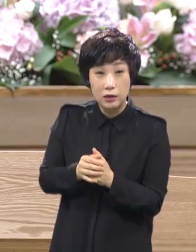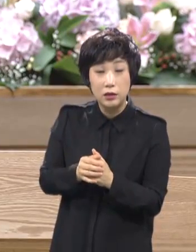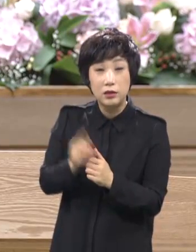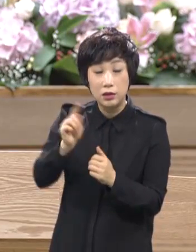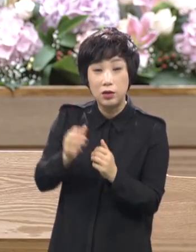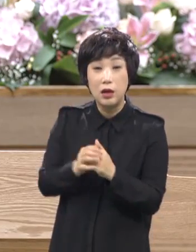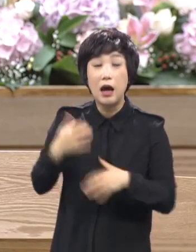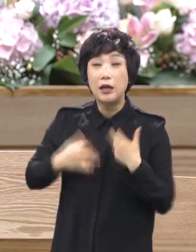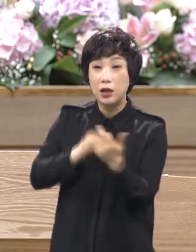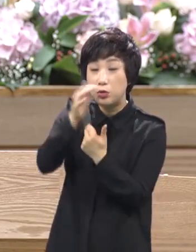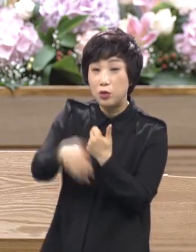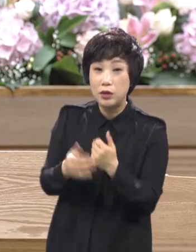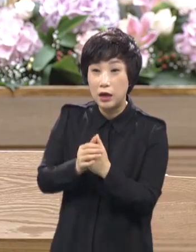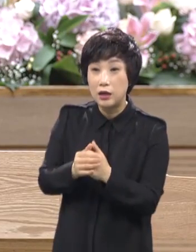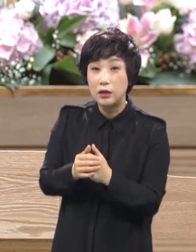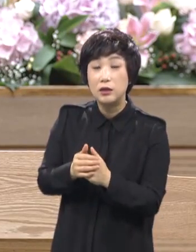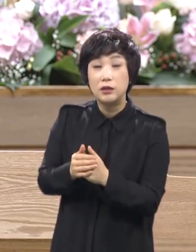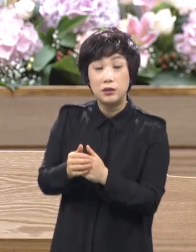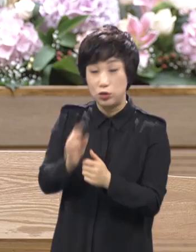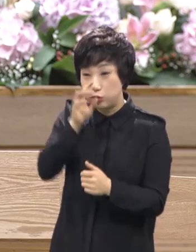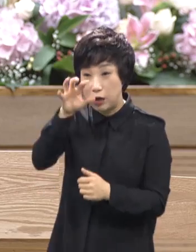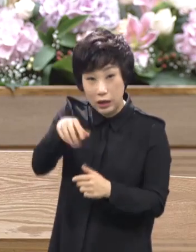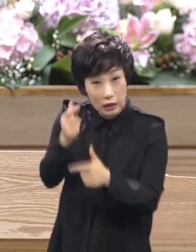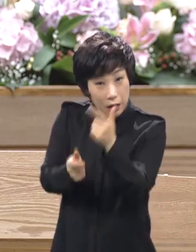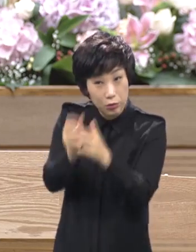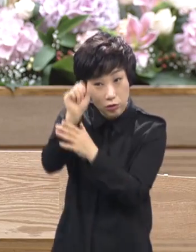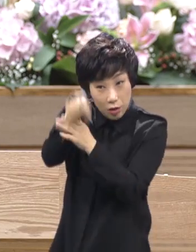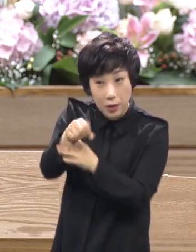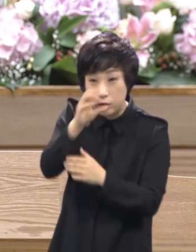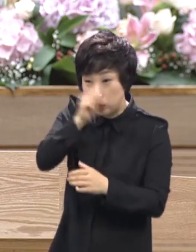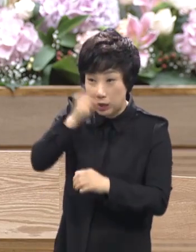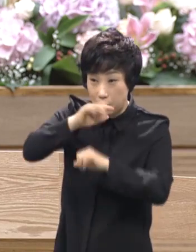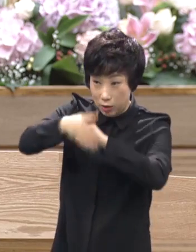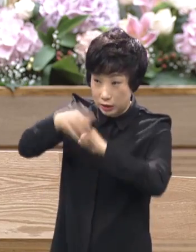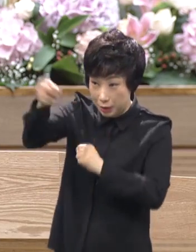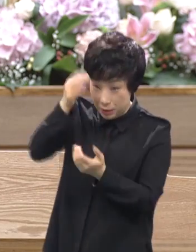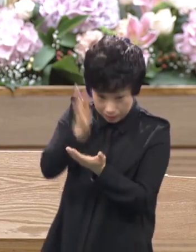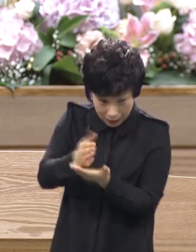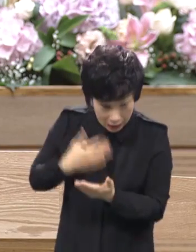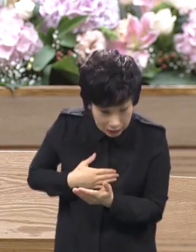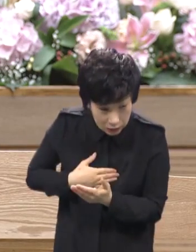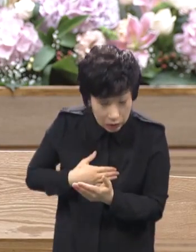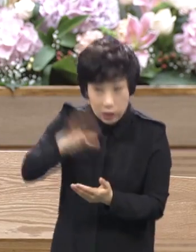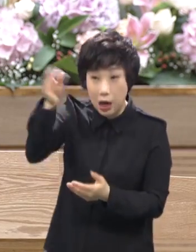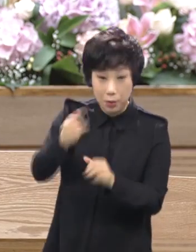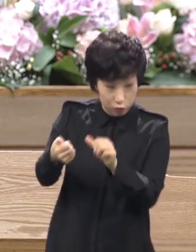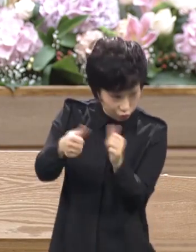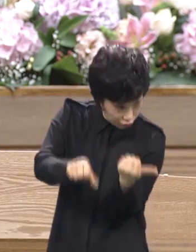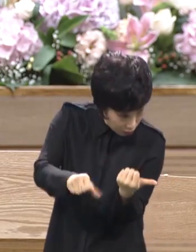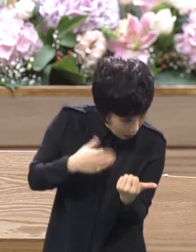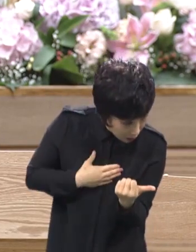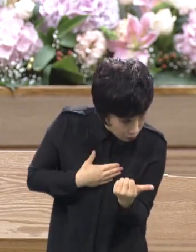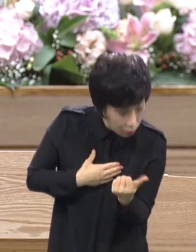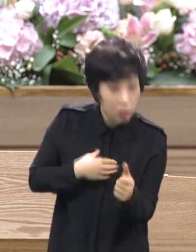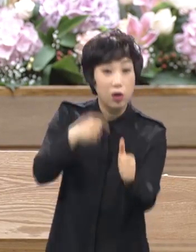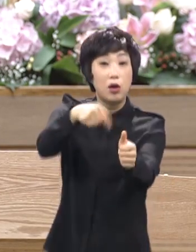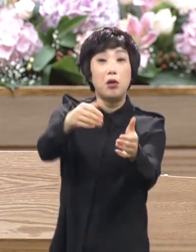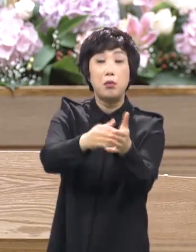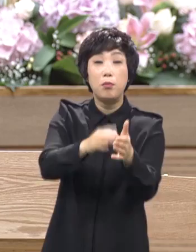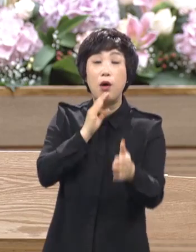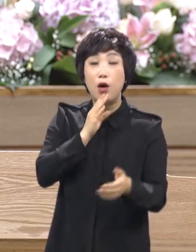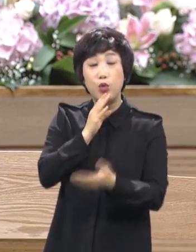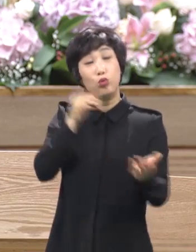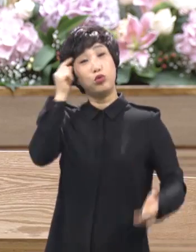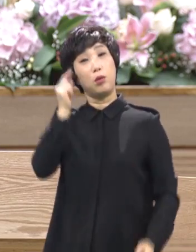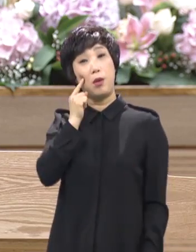먹으면 정령 죽어. 그런데 마귀 역사가 아니면 먹었겠어요? 안 먹었겠어요?